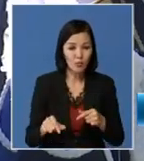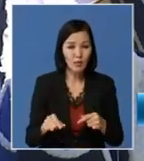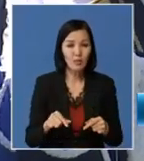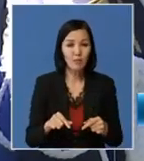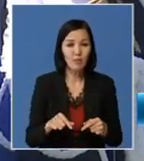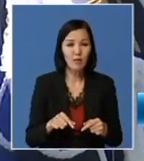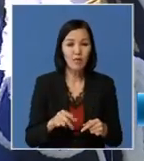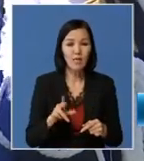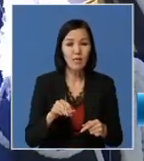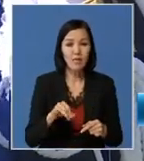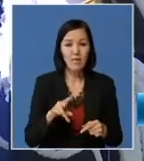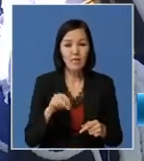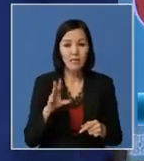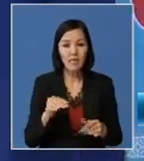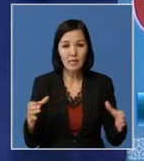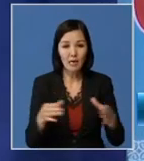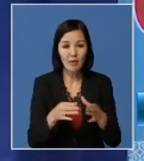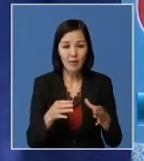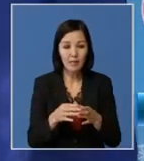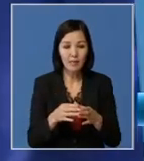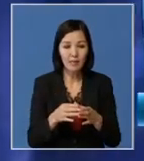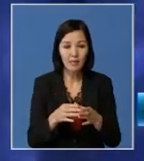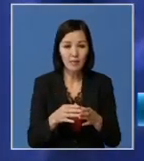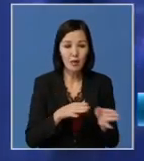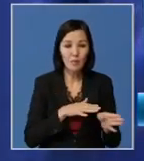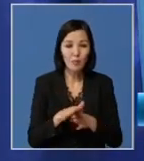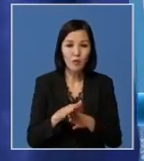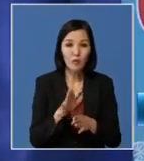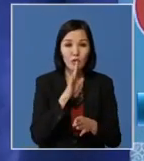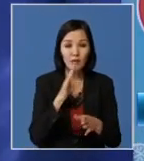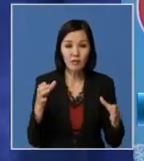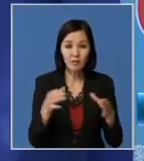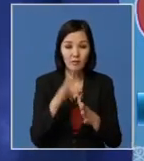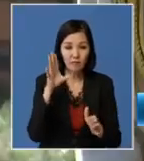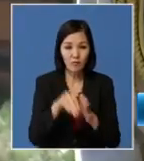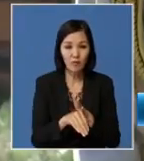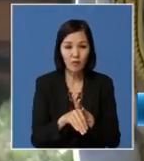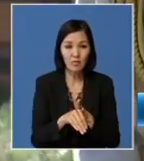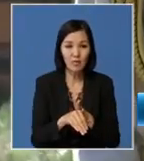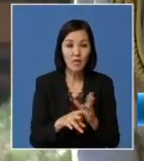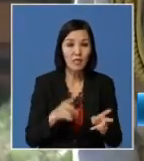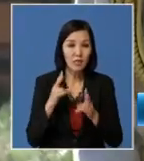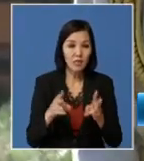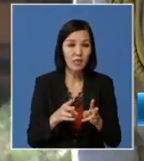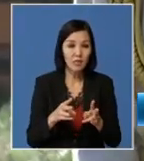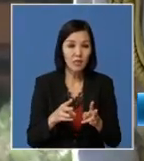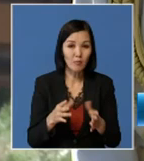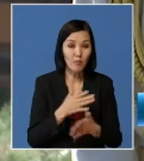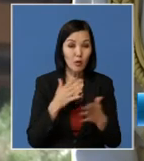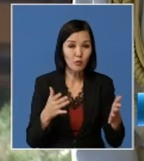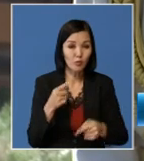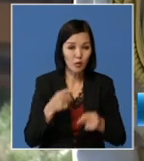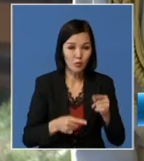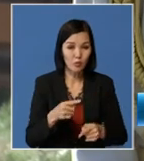Лилии Коваленко и ее команды. Ведь весь взвод полностью состоит из девочек. Но несмотря на хрупкость и женственность, они смогли составить большую